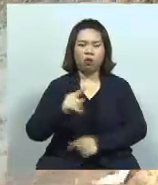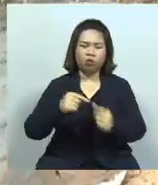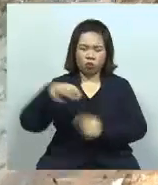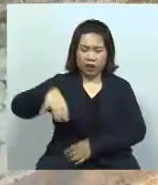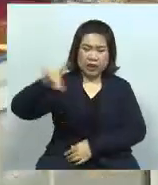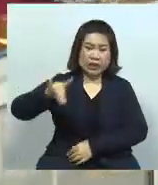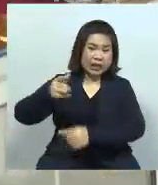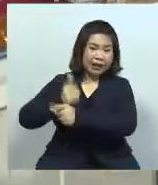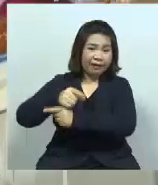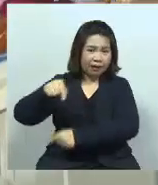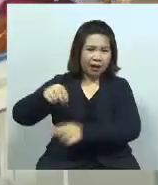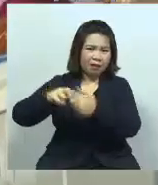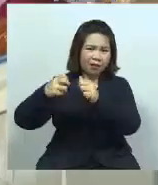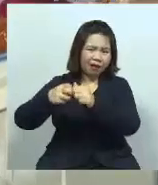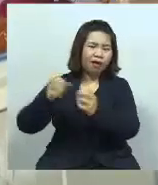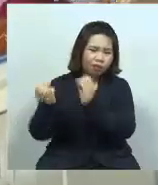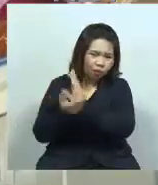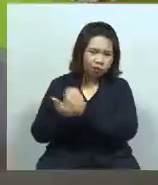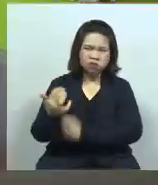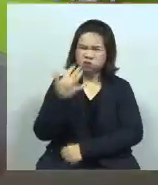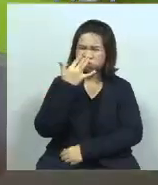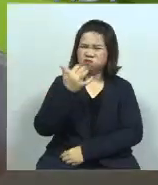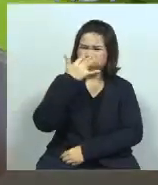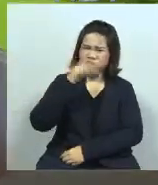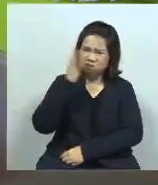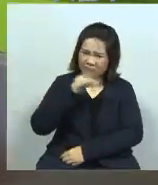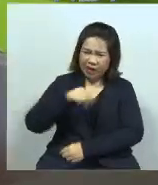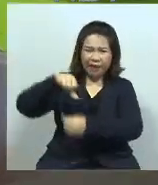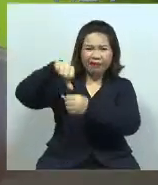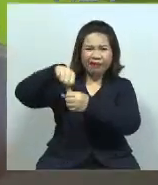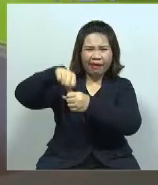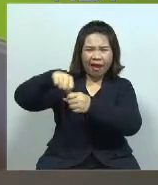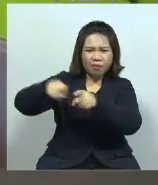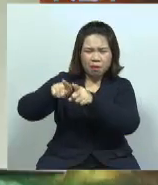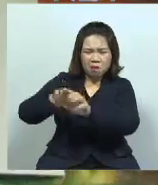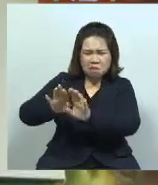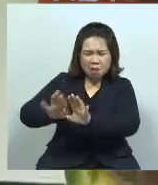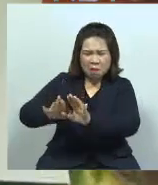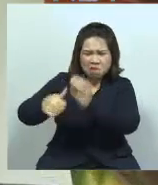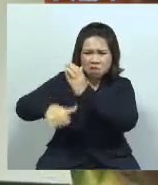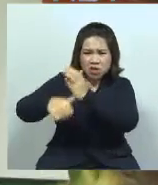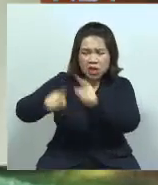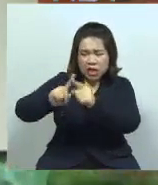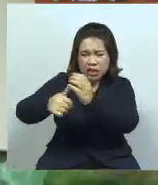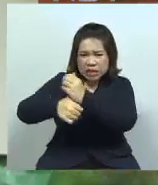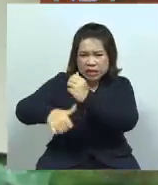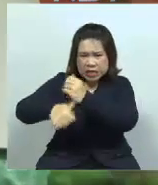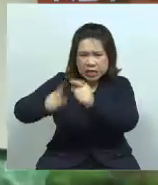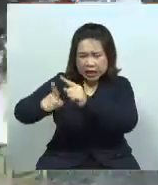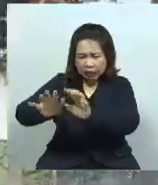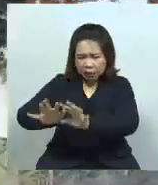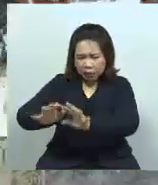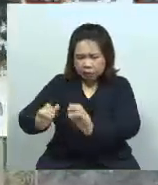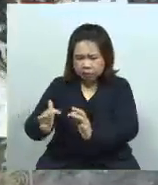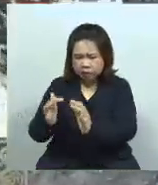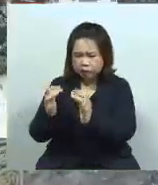สัตว์ในพื้นที่นอกจากนี้ยังมีกลิ่นเหม็นฉุนจากแก๊สที่เกิดจากการหมักของมูลสัตว์และบ่อบำบัดน้ำเสียจากโร